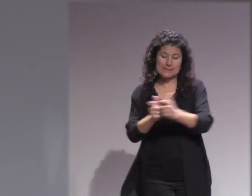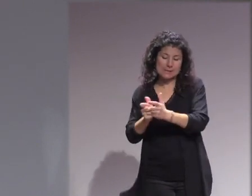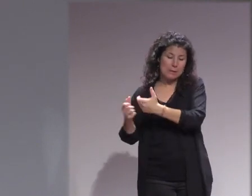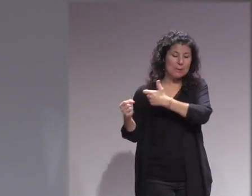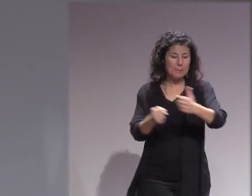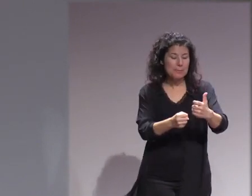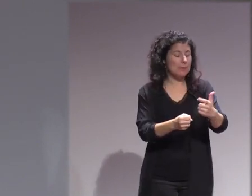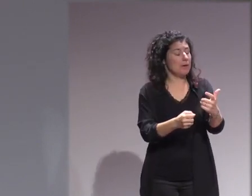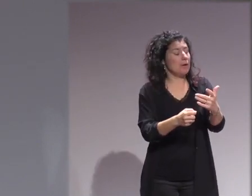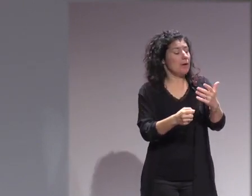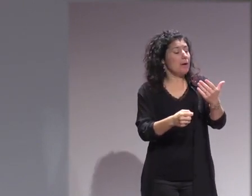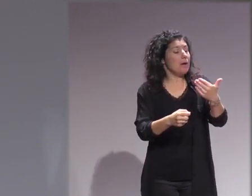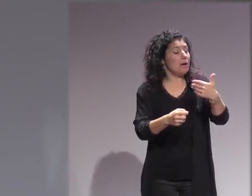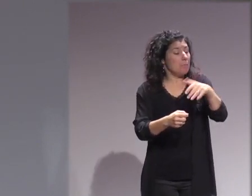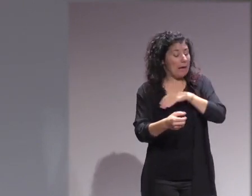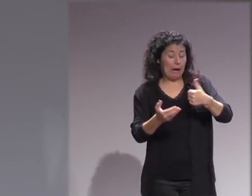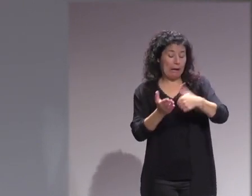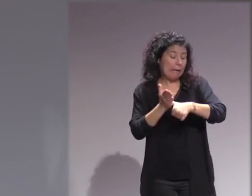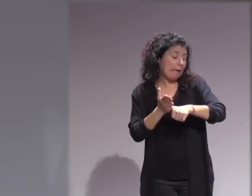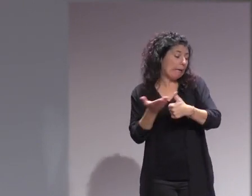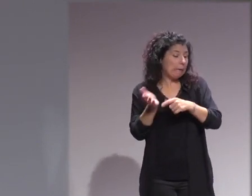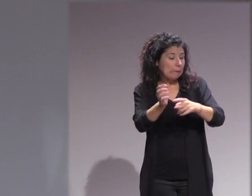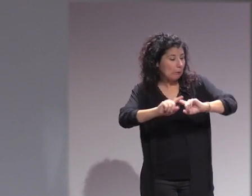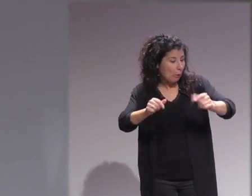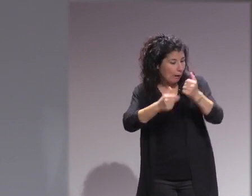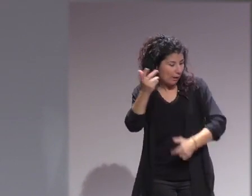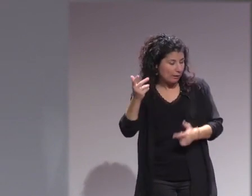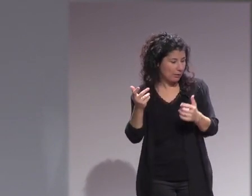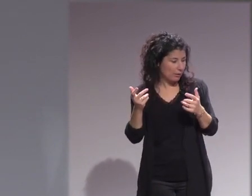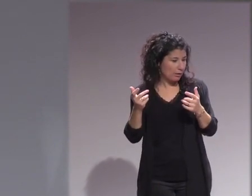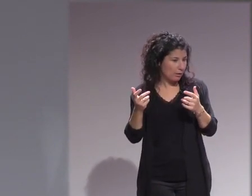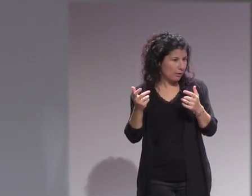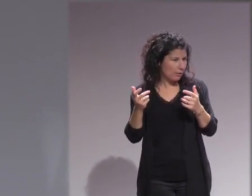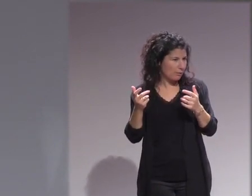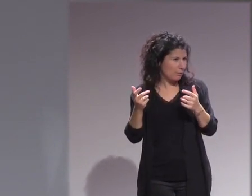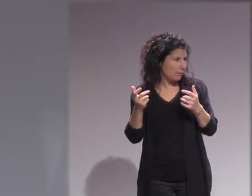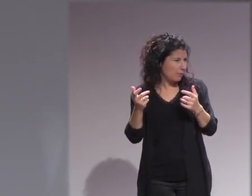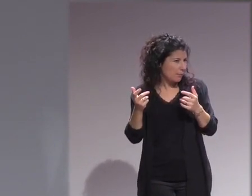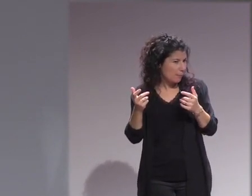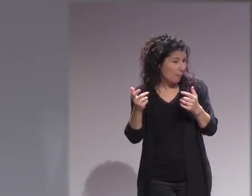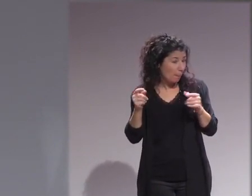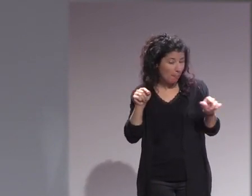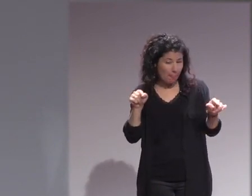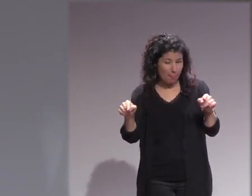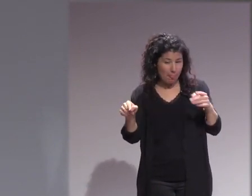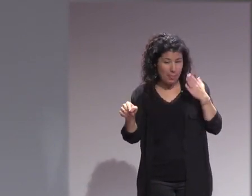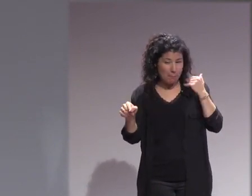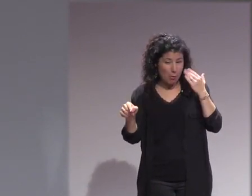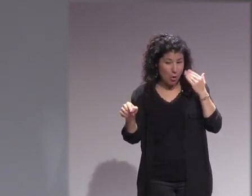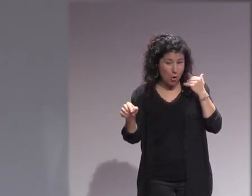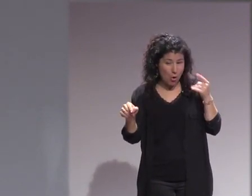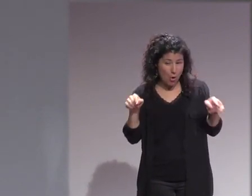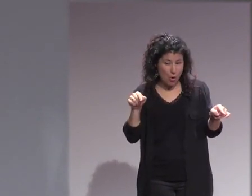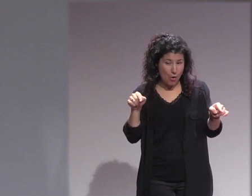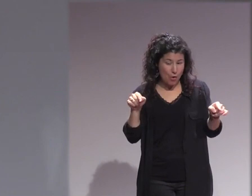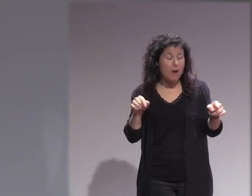rentrez chez vous, sont en mesure de vous accompagner, de comprendre ce qui est arrivé, ou est-ce qu'ils ne vont même pas vous engueuler peut-être quand ils viennent vous chercher au poste? Parce qu'en fait,